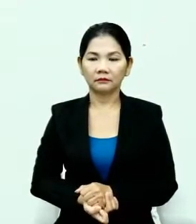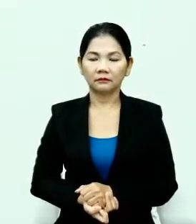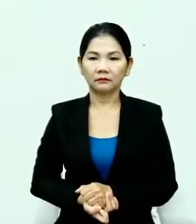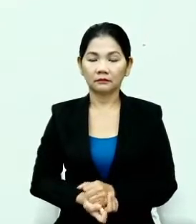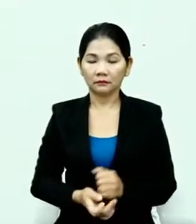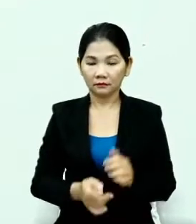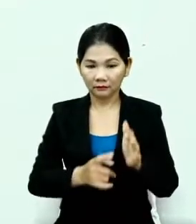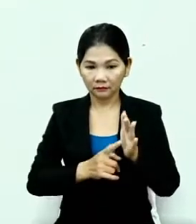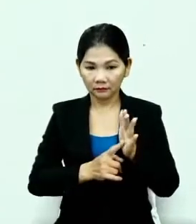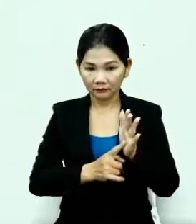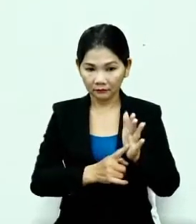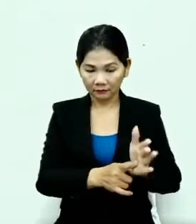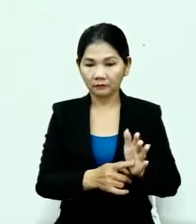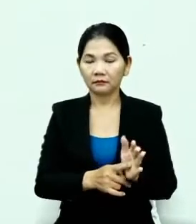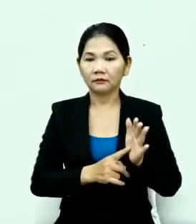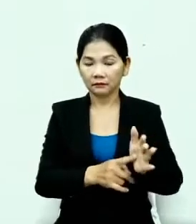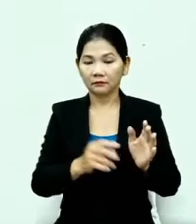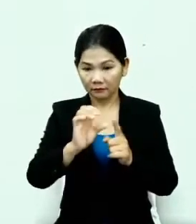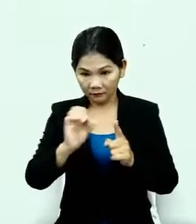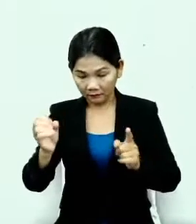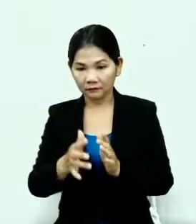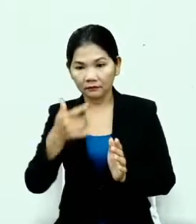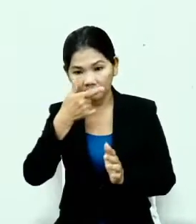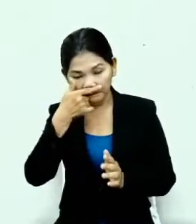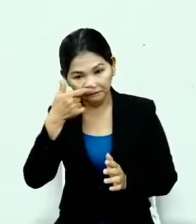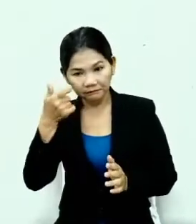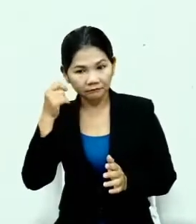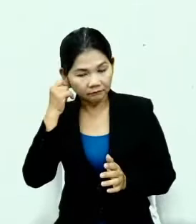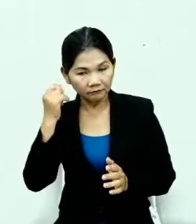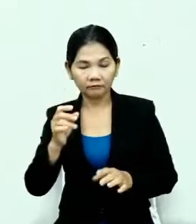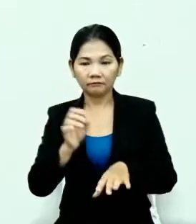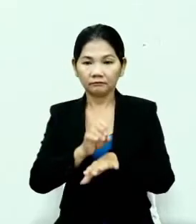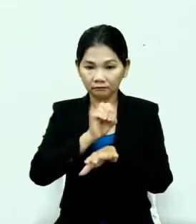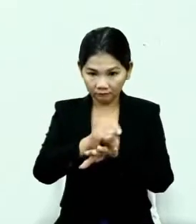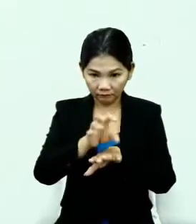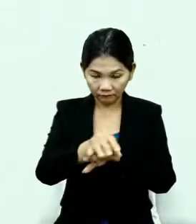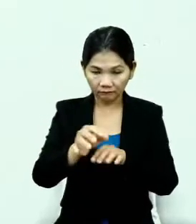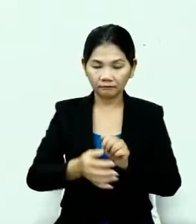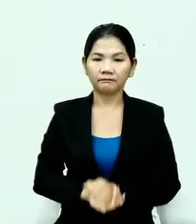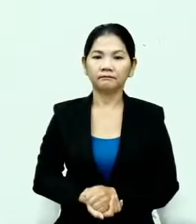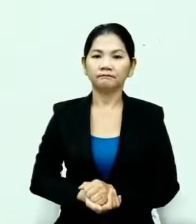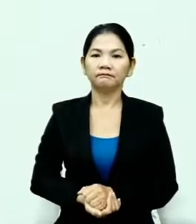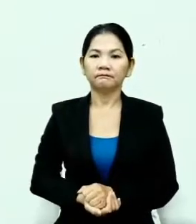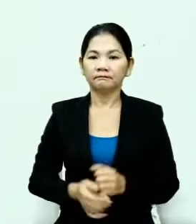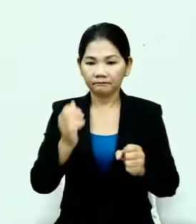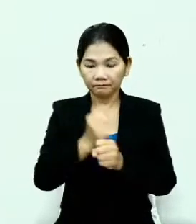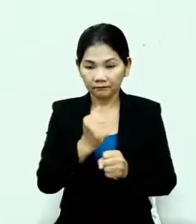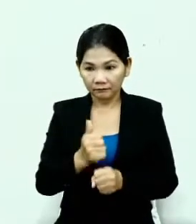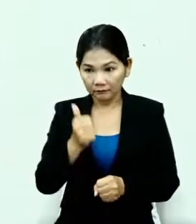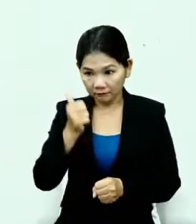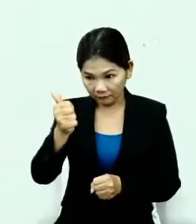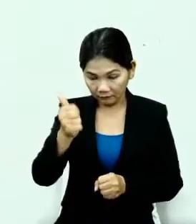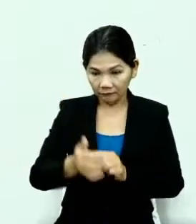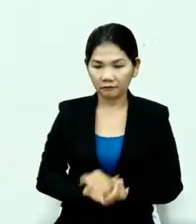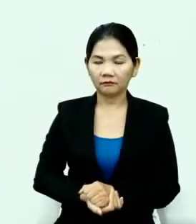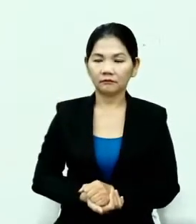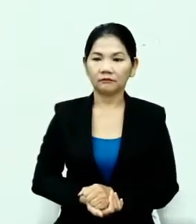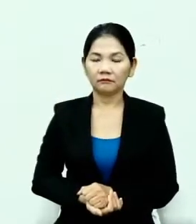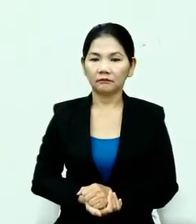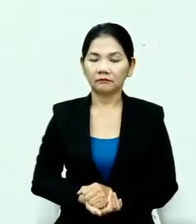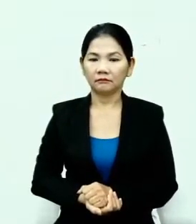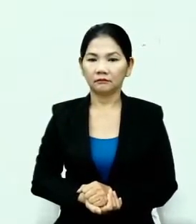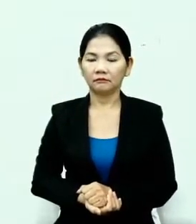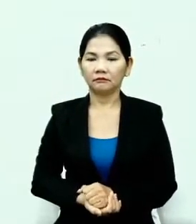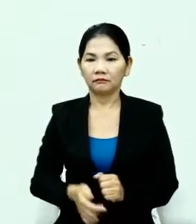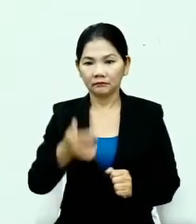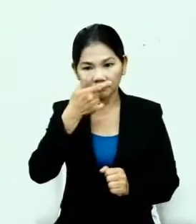Nhưng ưu tư hoa là bật đáy á. Ở phụng mặt đáy, tu miên con. Chà, ai thua là ồ. Ở phụng mặt đáy, bảo